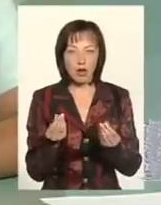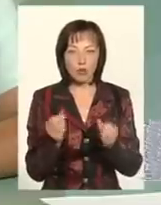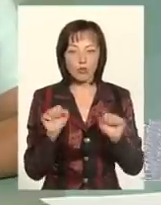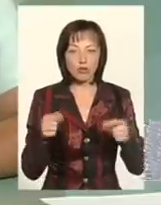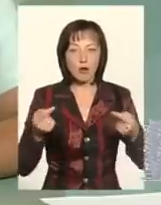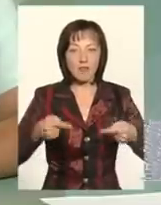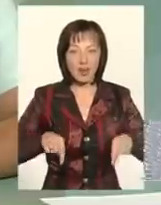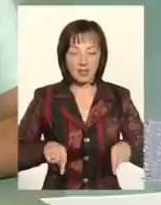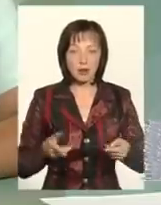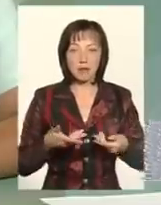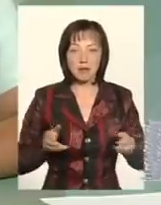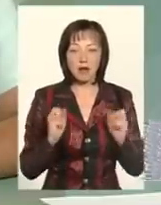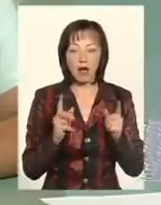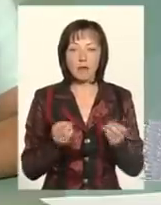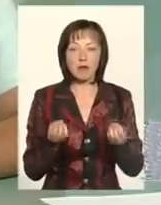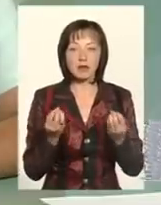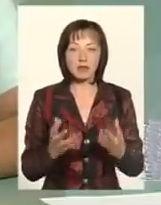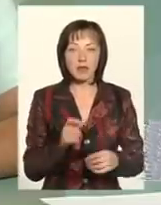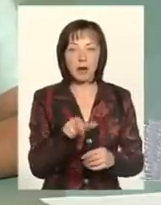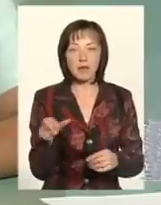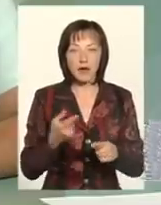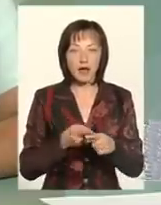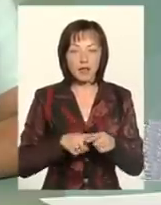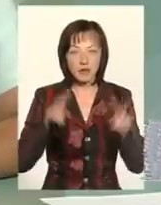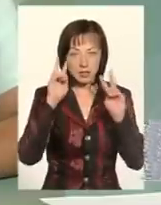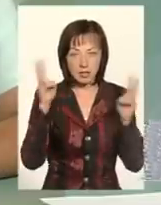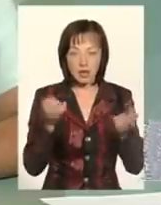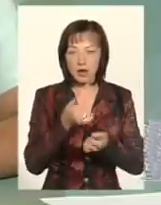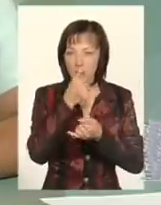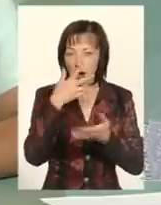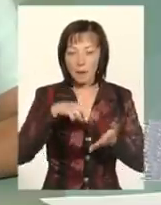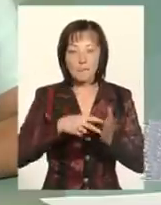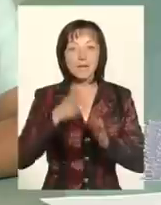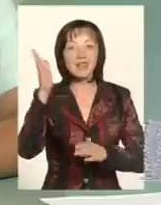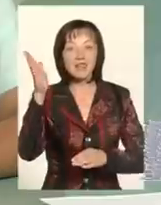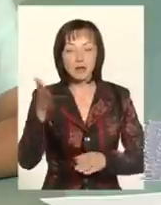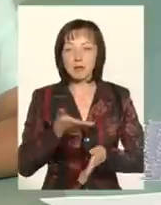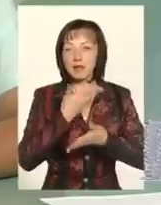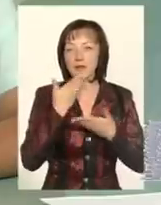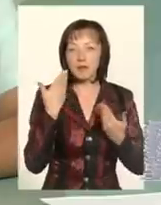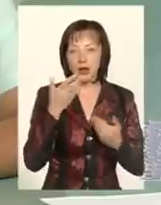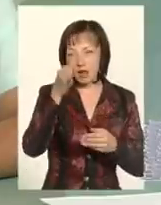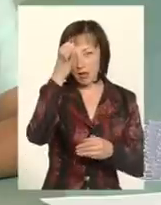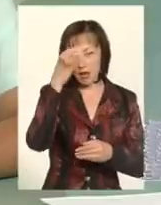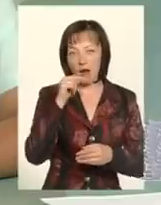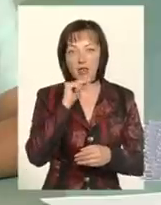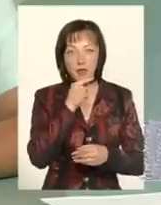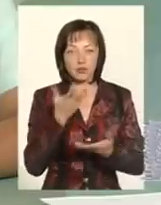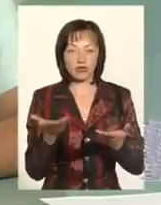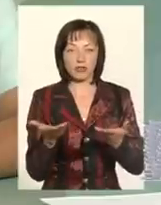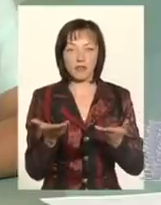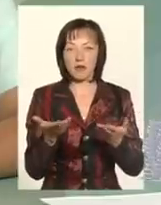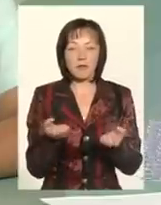обвалиться мы как простые обыватели мы этого не г предвидеть мы не имели экономических образований мы не имели каких-то